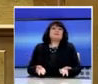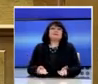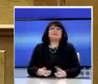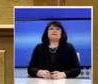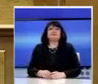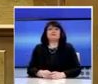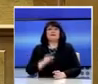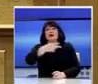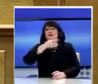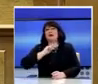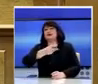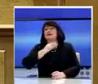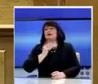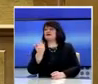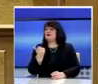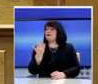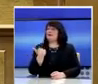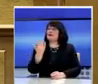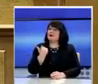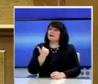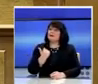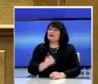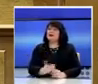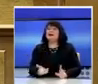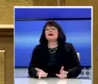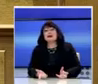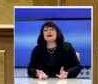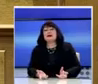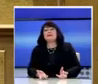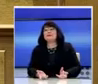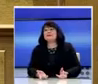χωρίς να τα απαντάτε, αλλά και με μια